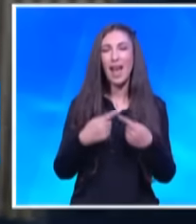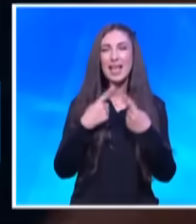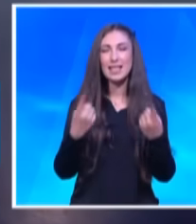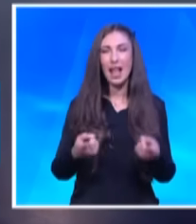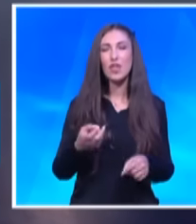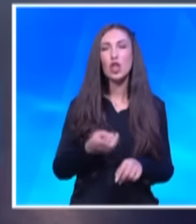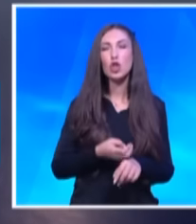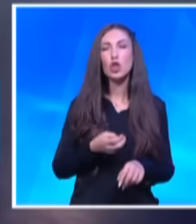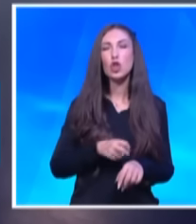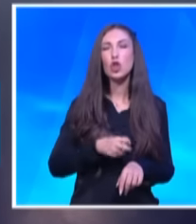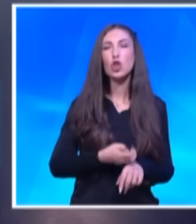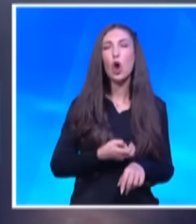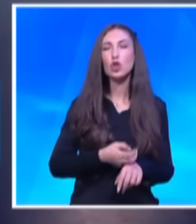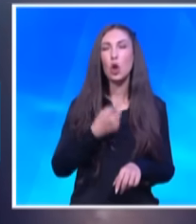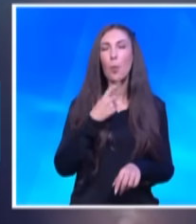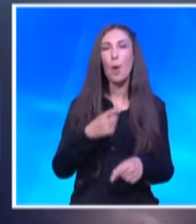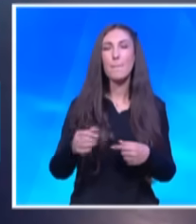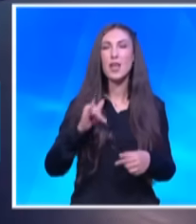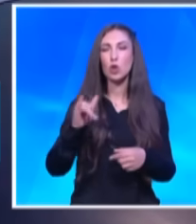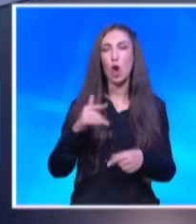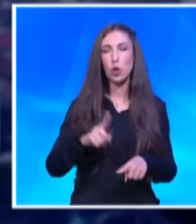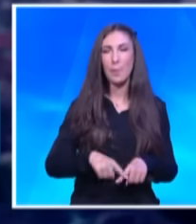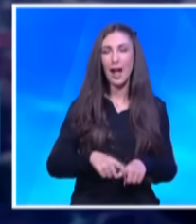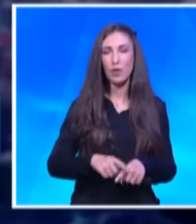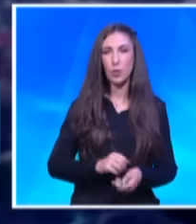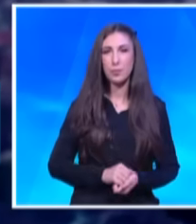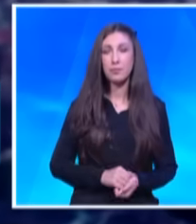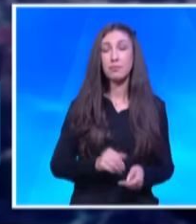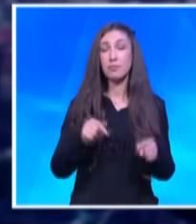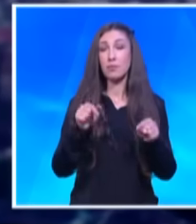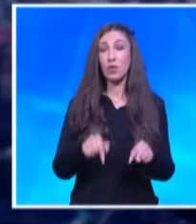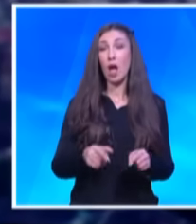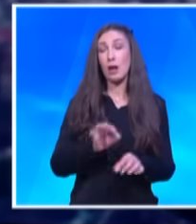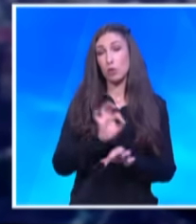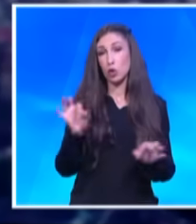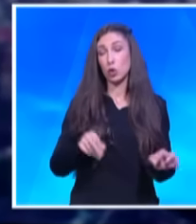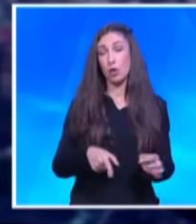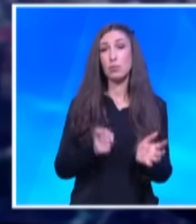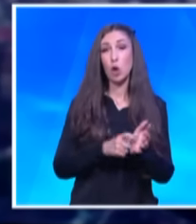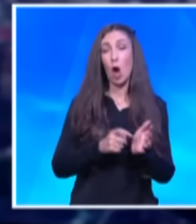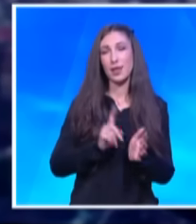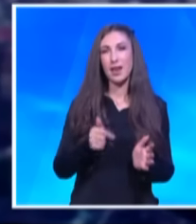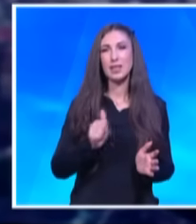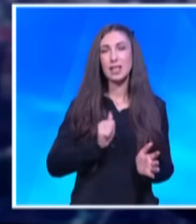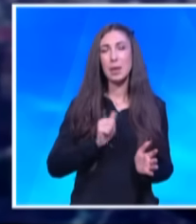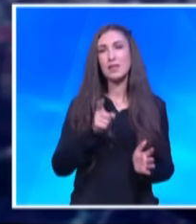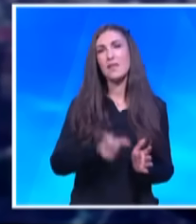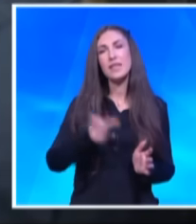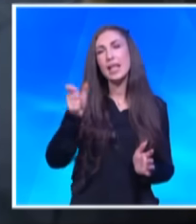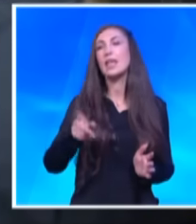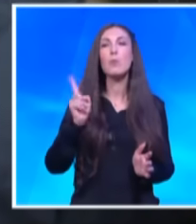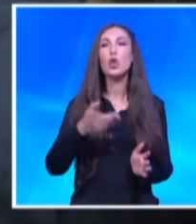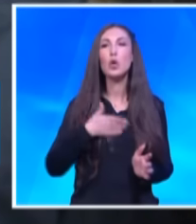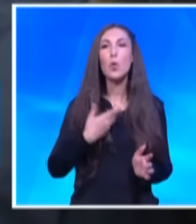сутрин докторът по международно право Ивайло Дерменджиев. Това е процедура по закон, която се спазва и всеки би могъл да поиска, който